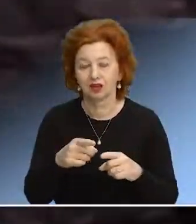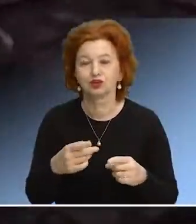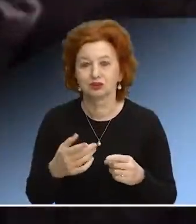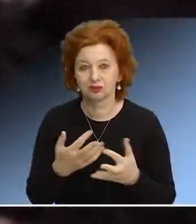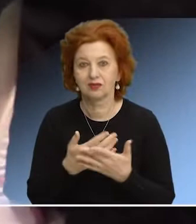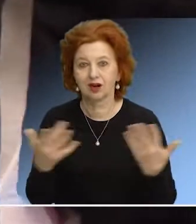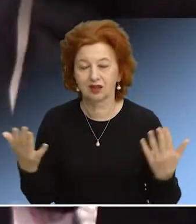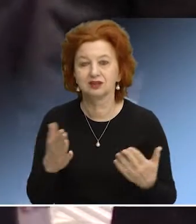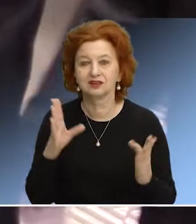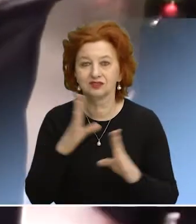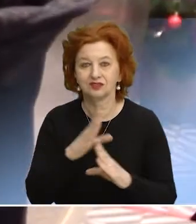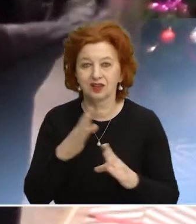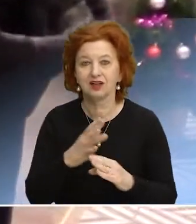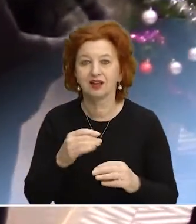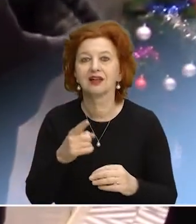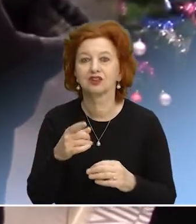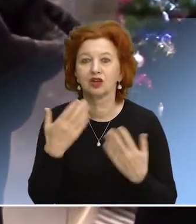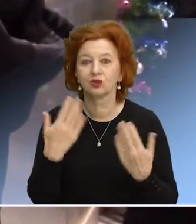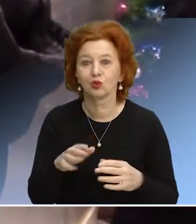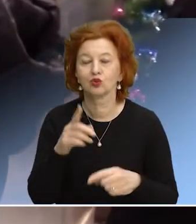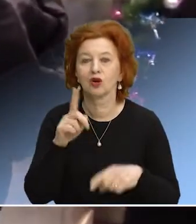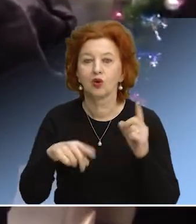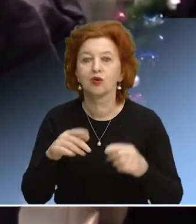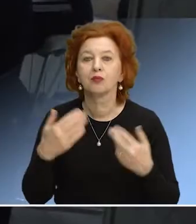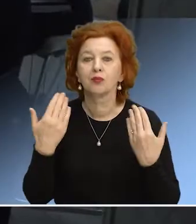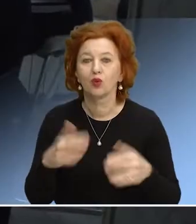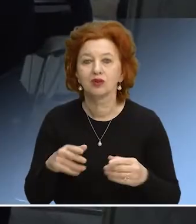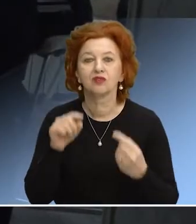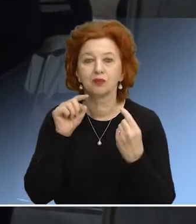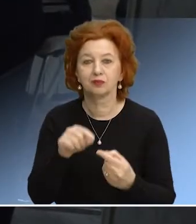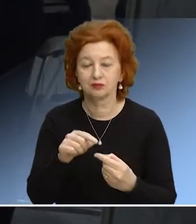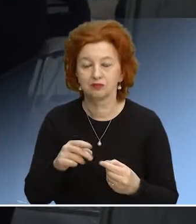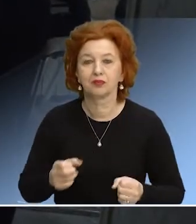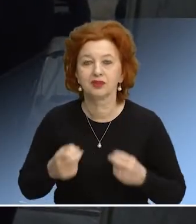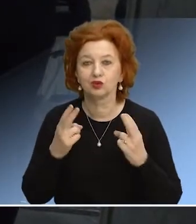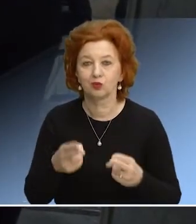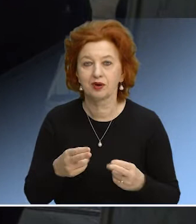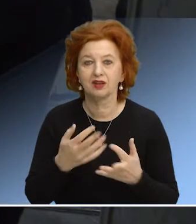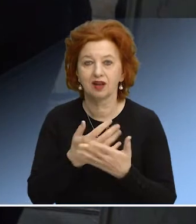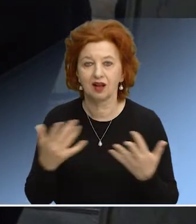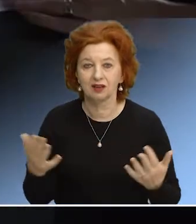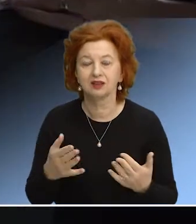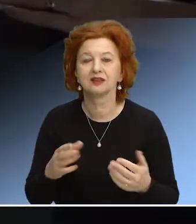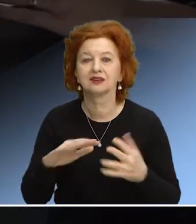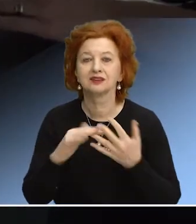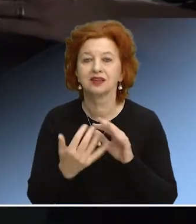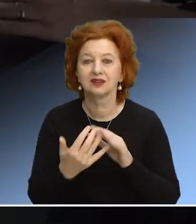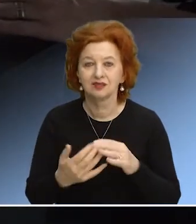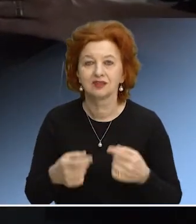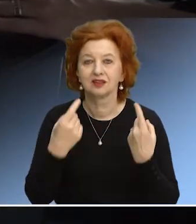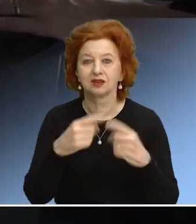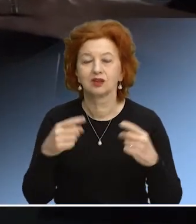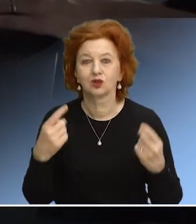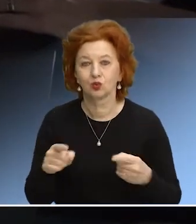в кредитно-финансовой сфере. Второе место по числу скрытых преступлений в сфере топливно-энергетического комплекса, сельского